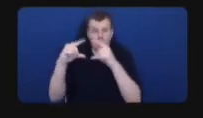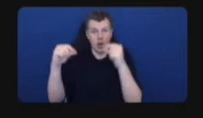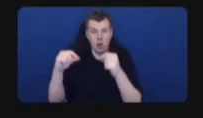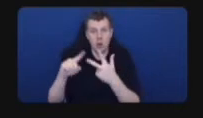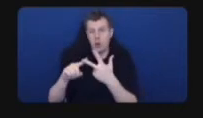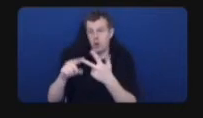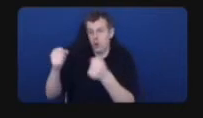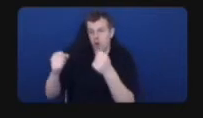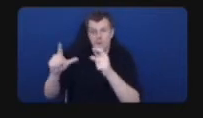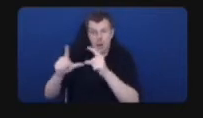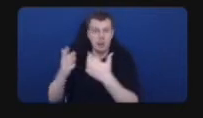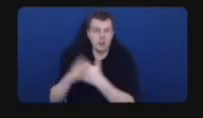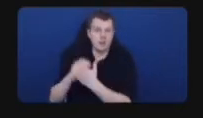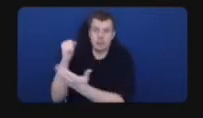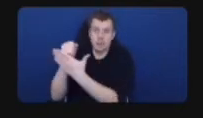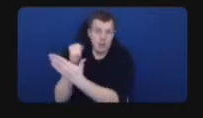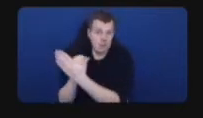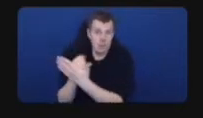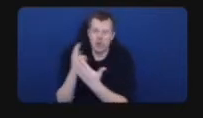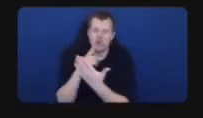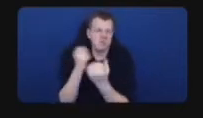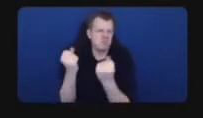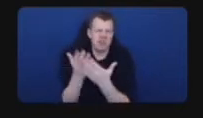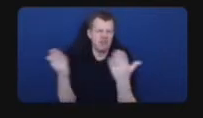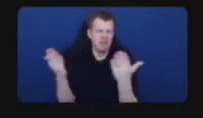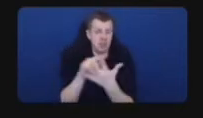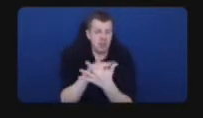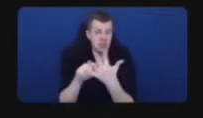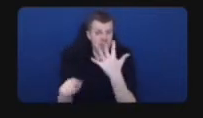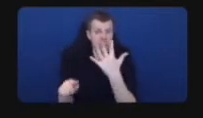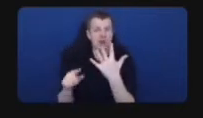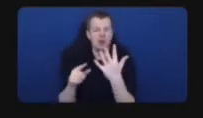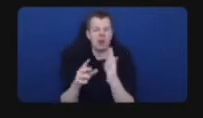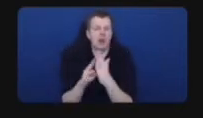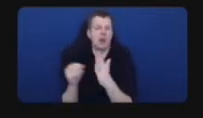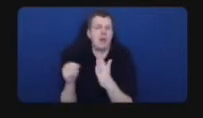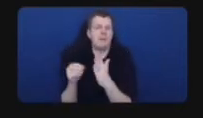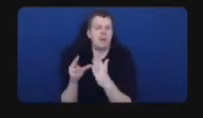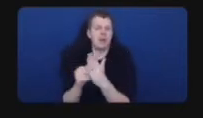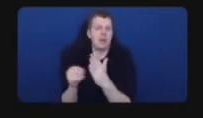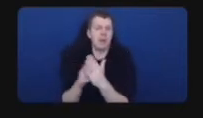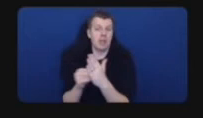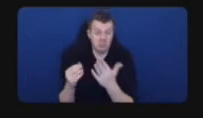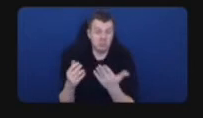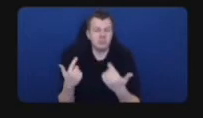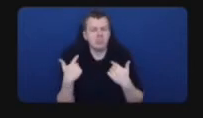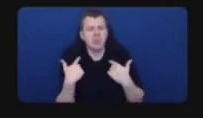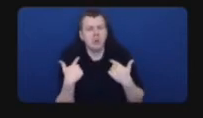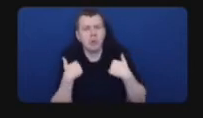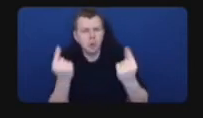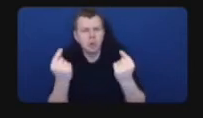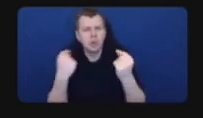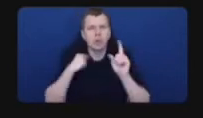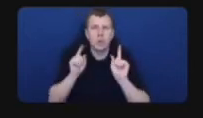备份，包括驾照学校证件这些，护照。